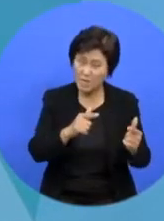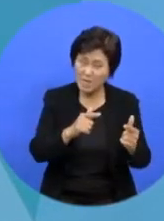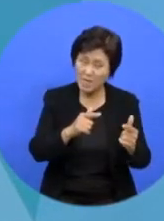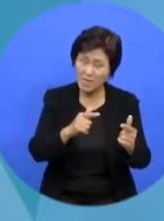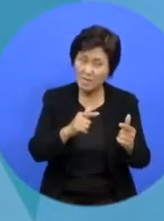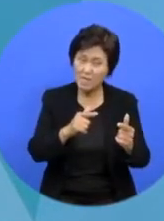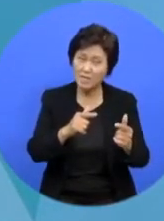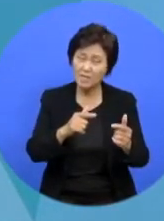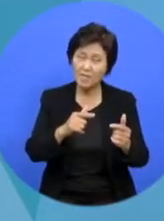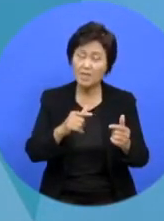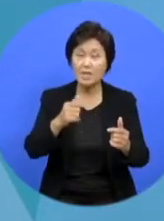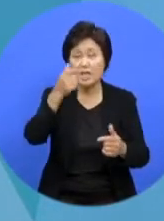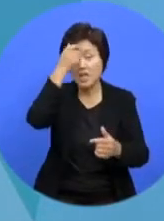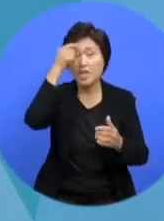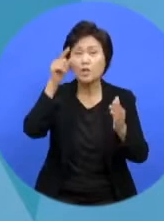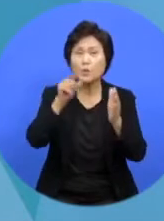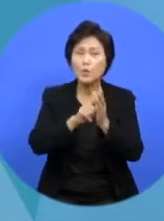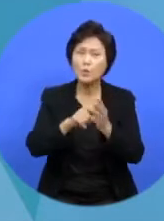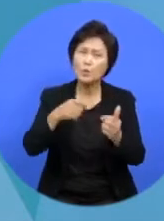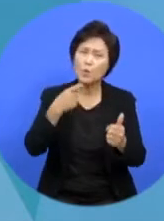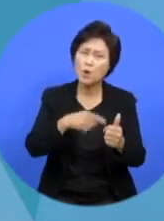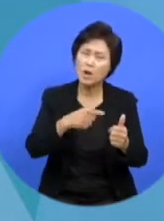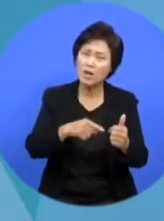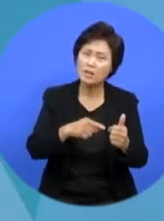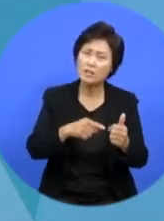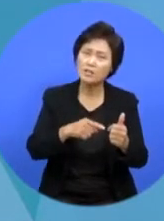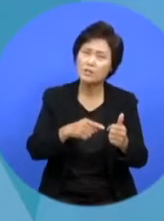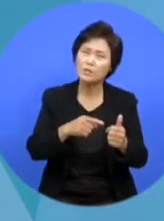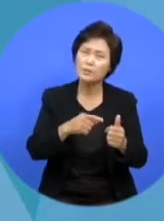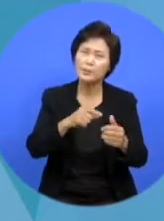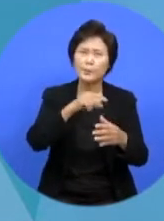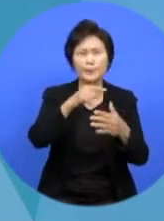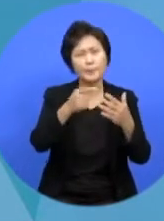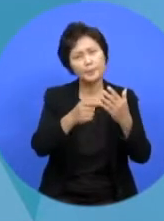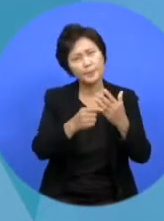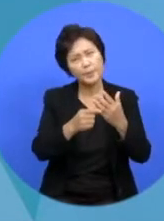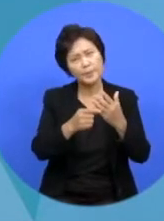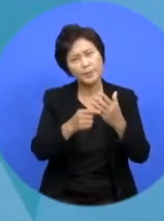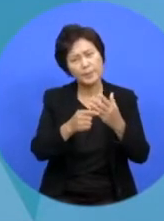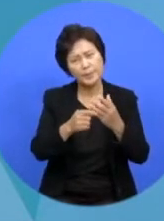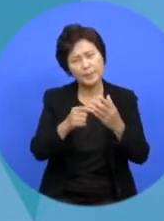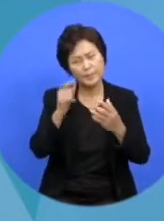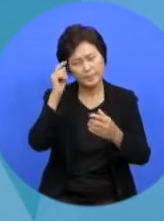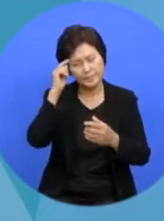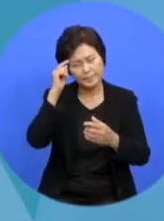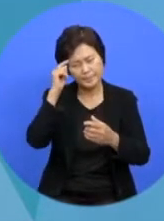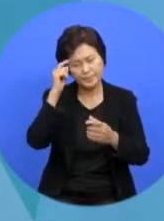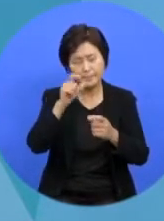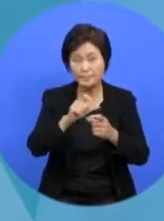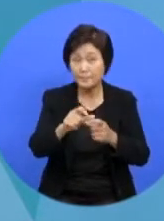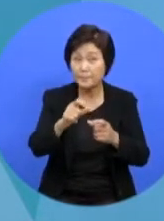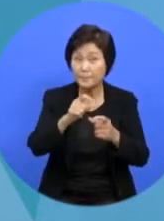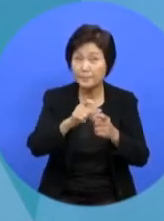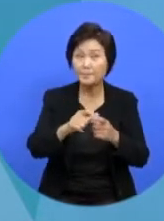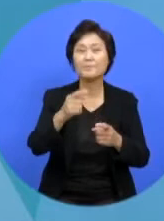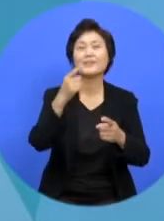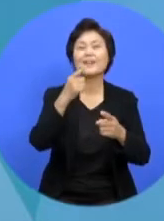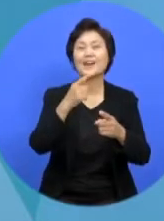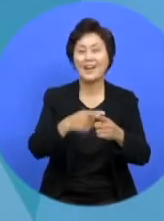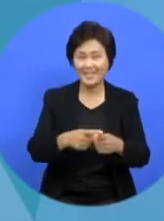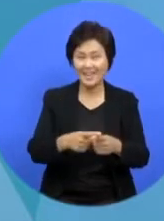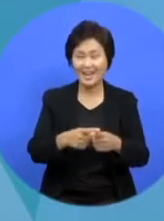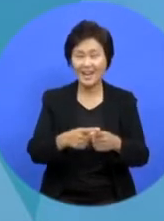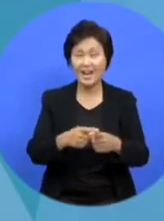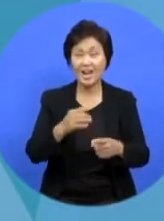없을까? 예. 그러다가 이제 한국 대안학교를 꿈꿨다가 네. 이제 미국 교장을 만나서 오. 도와줄 수 있겠냐? 그래서